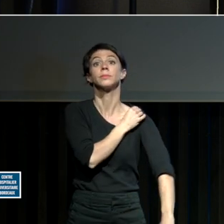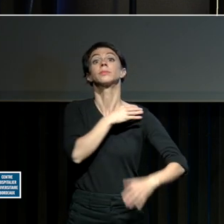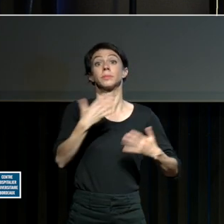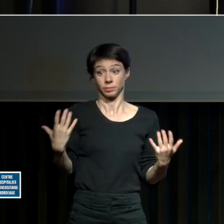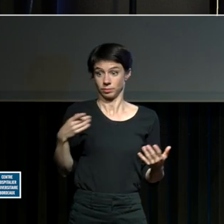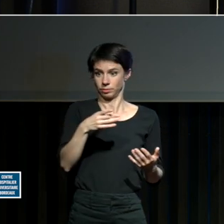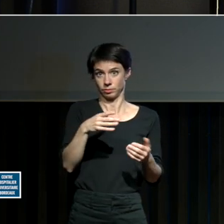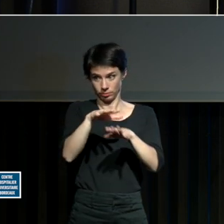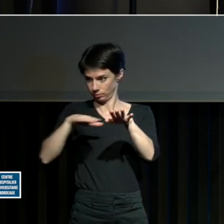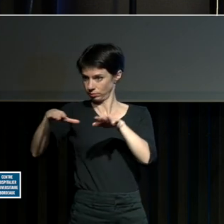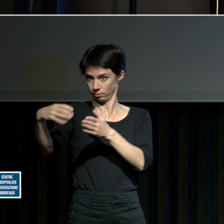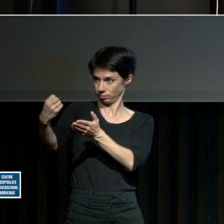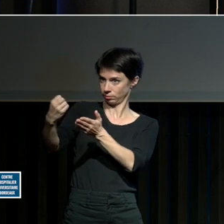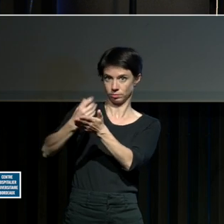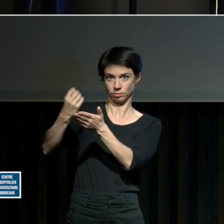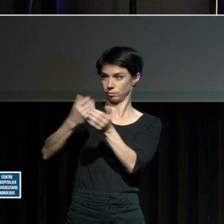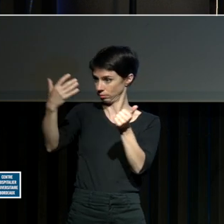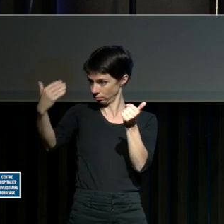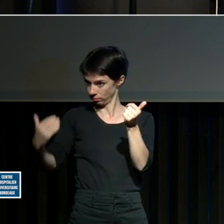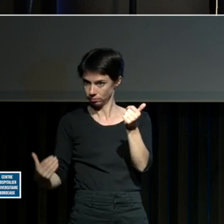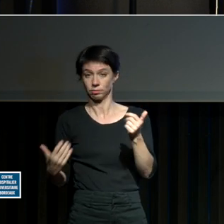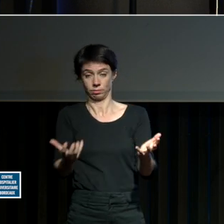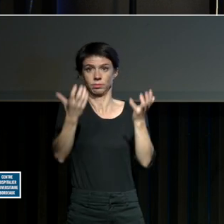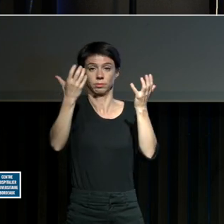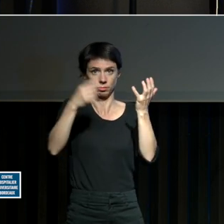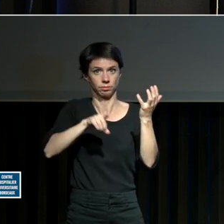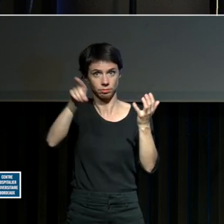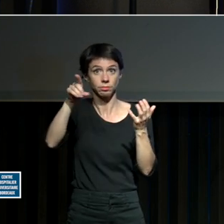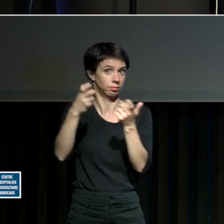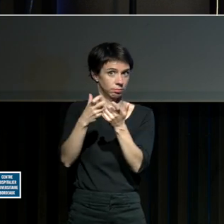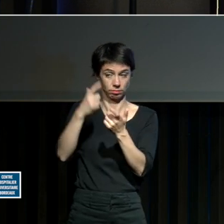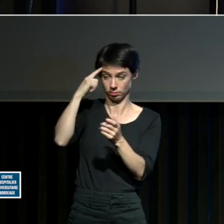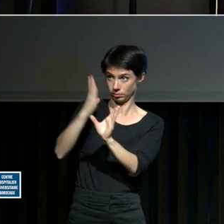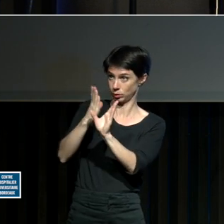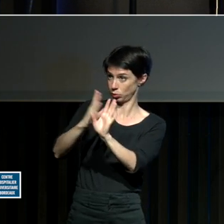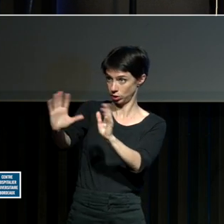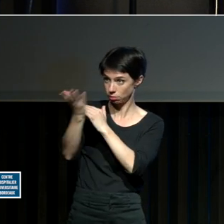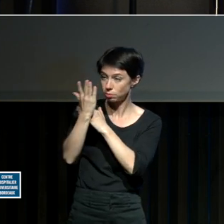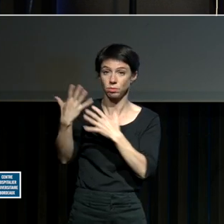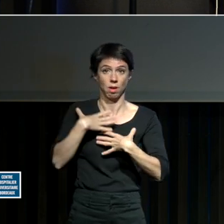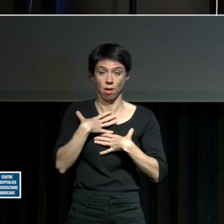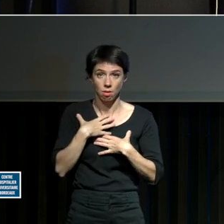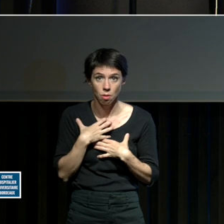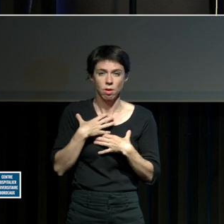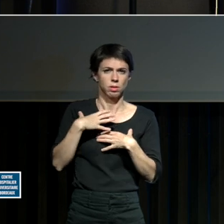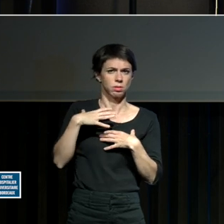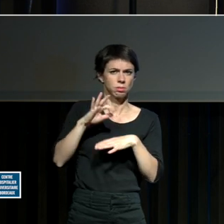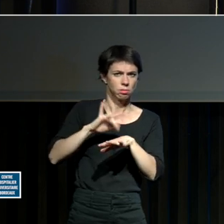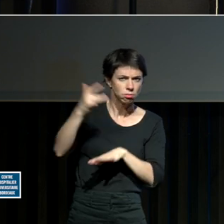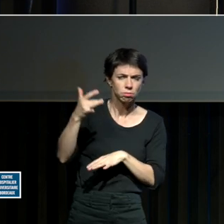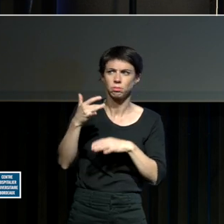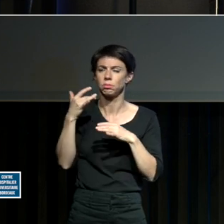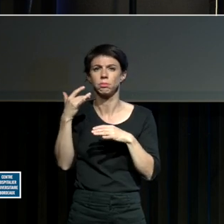retentissement, on peut avoir un retentissement effectivement psychologique, anxiété, irritabilité, symptômes